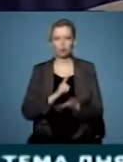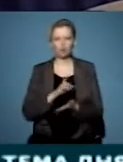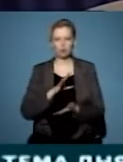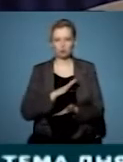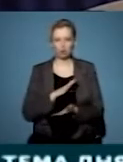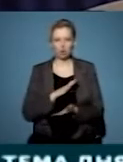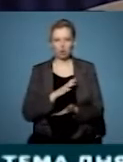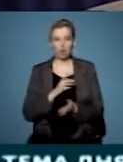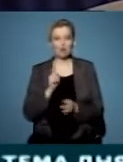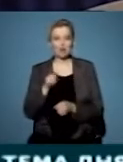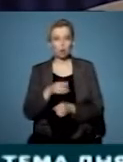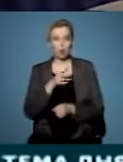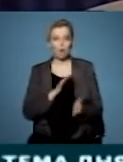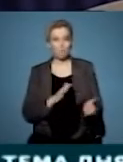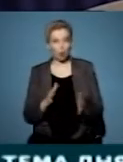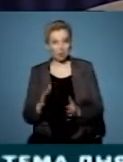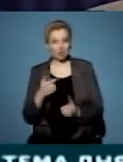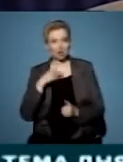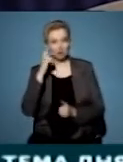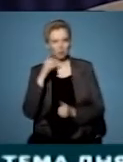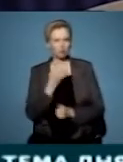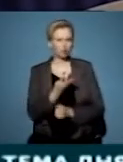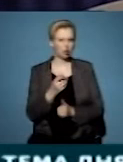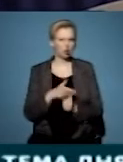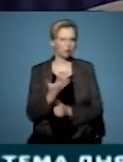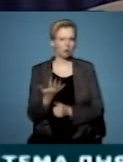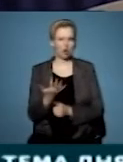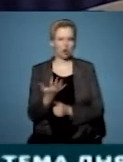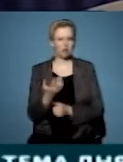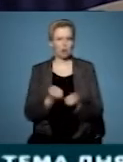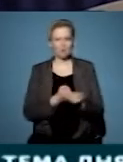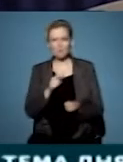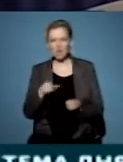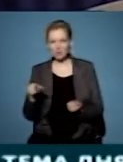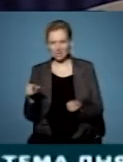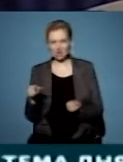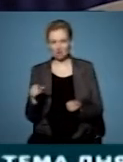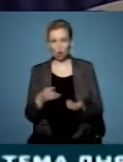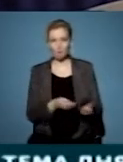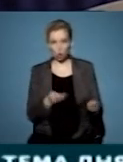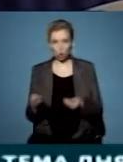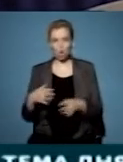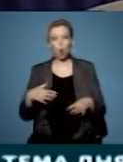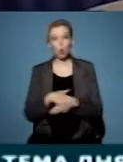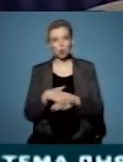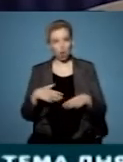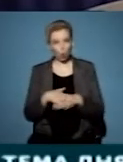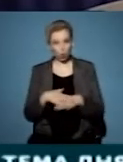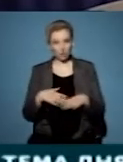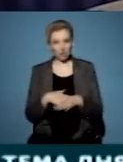бути публічність. На той момент, я знаю, 4 чи 5 перевізників подали розрахунки.